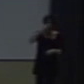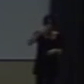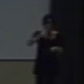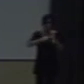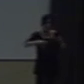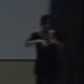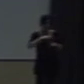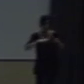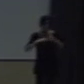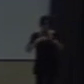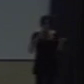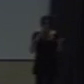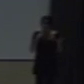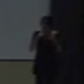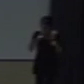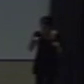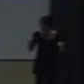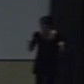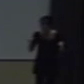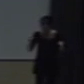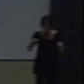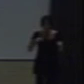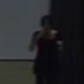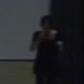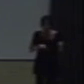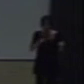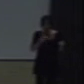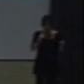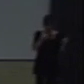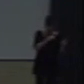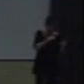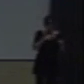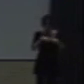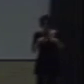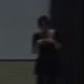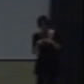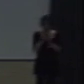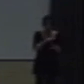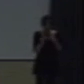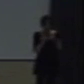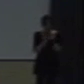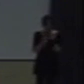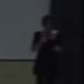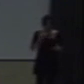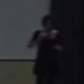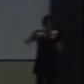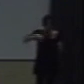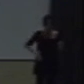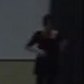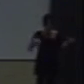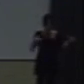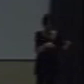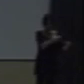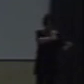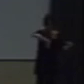d'entitats financeres, de polítics, etc. etc. Això és una quantitat de gent que està fent periodisme, que està fent comunicació, que no és